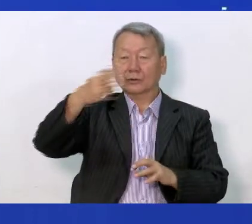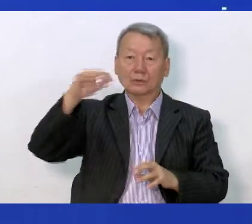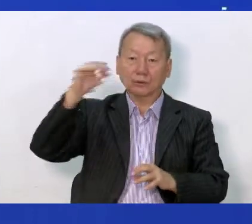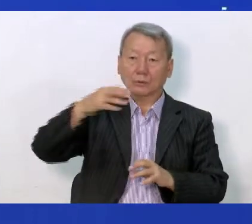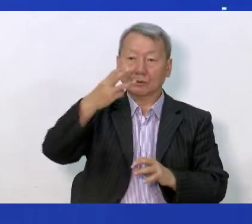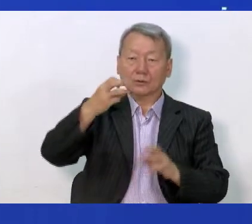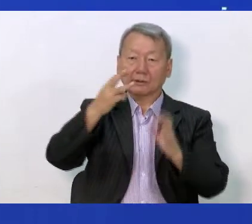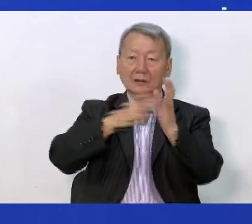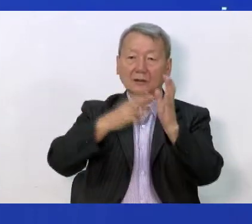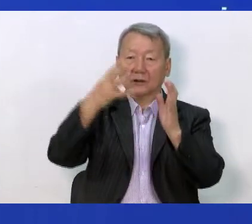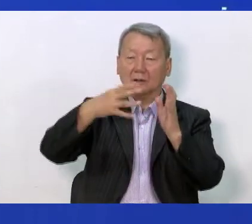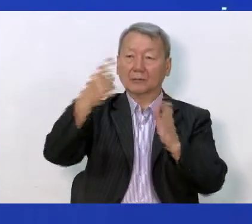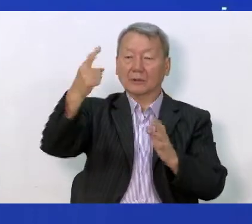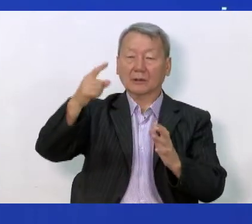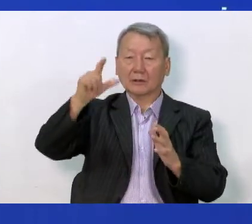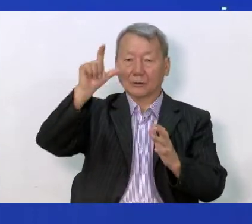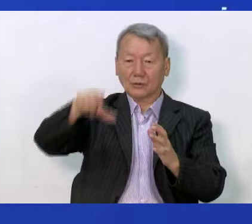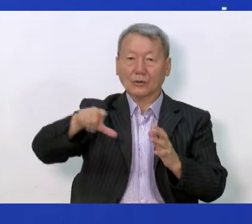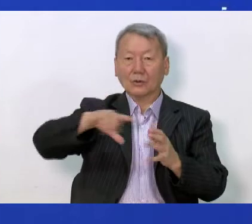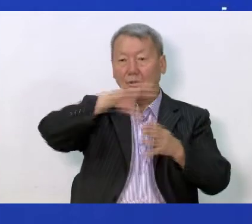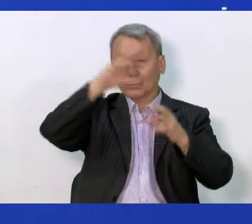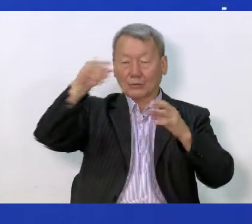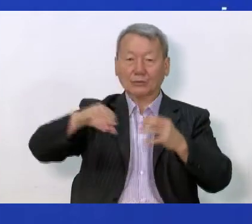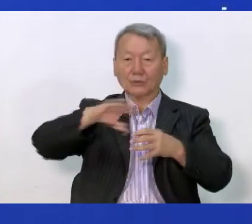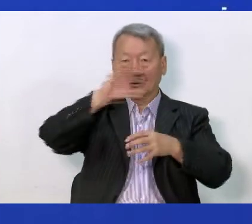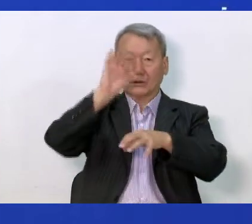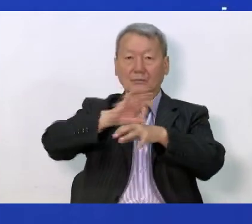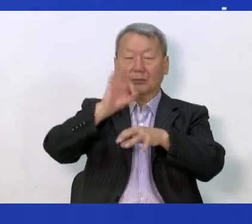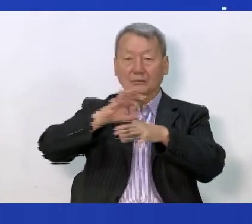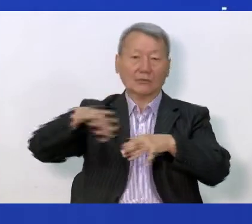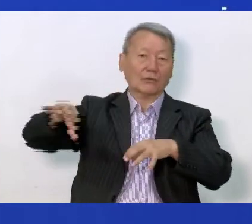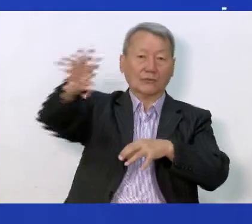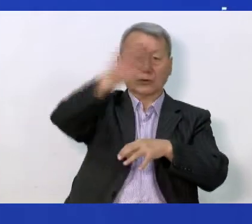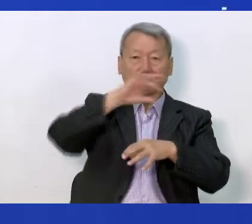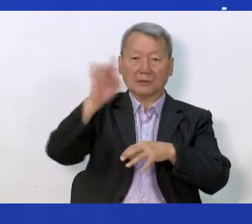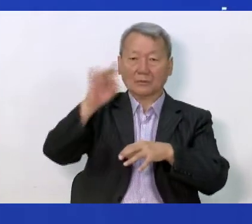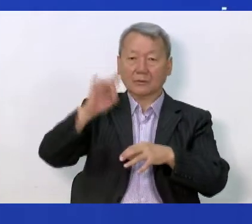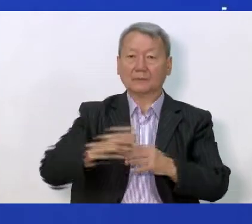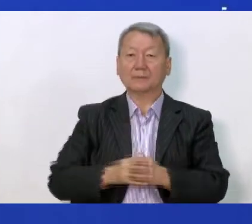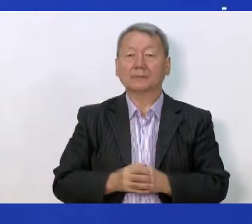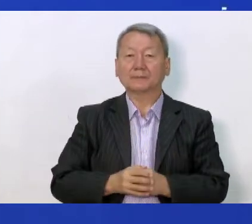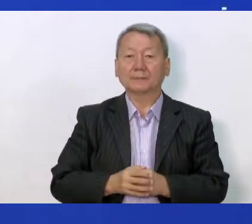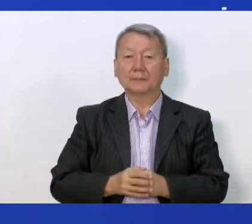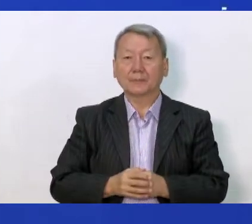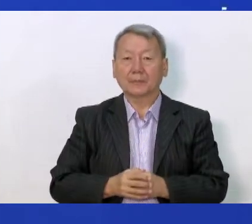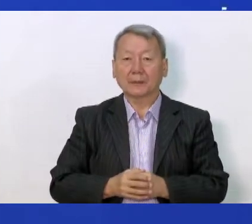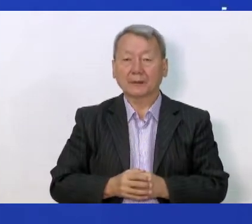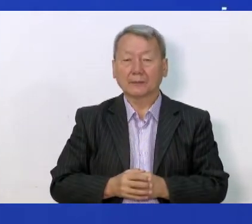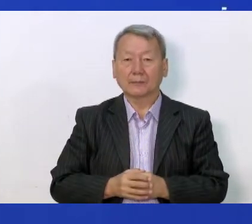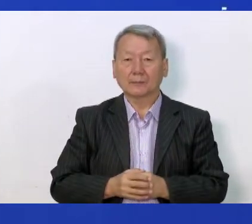33841 жаңы учур катталган республика боюнча.